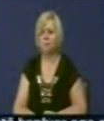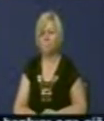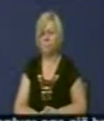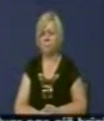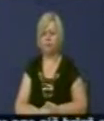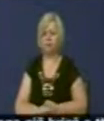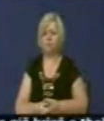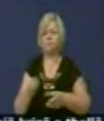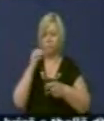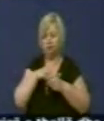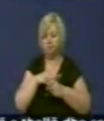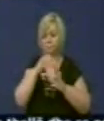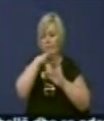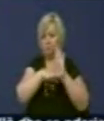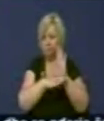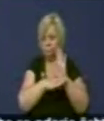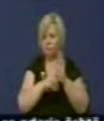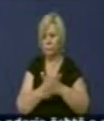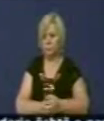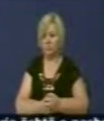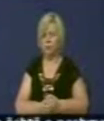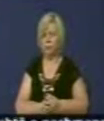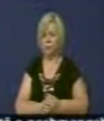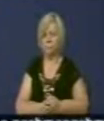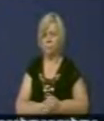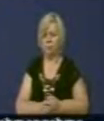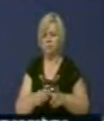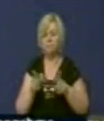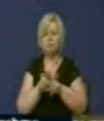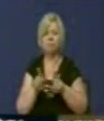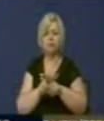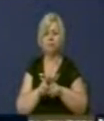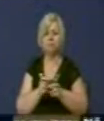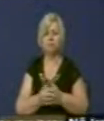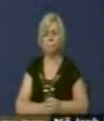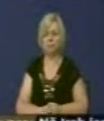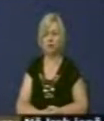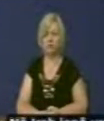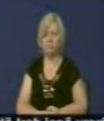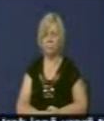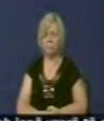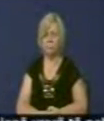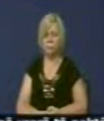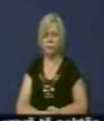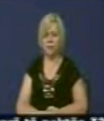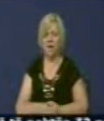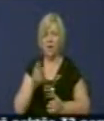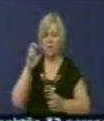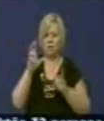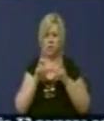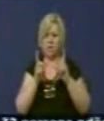zyrtarisht EULEX-i. EULEX-i ishte interesuar që të jetë një ditë më i moshuar se